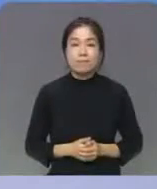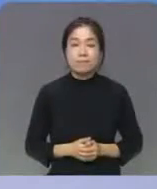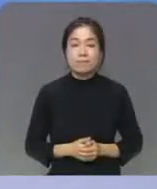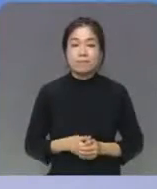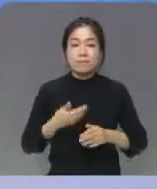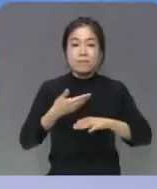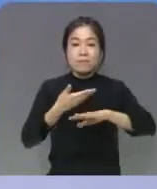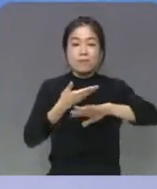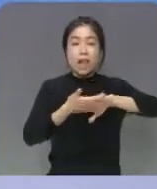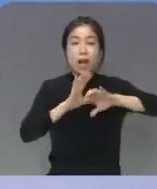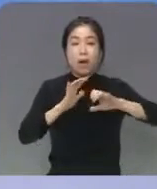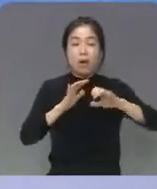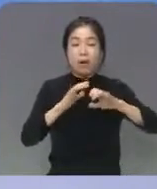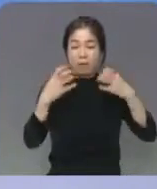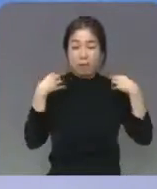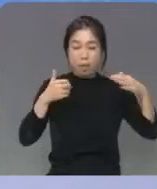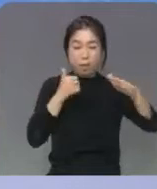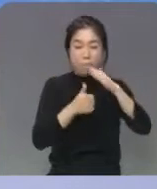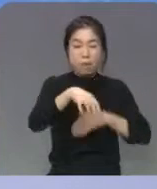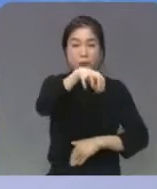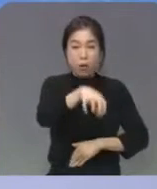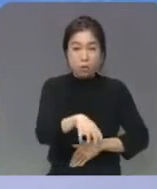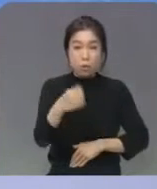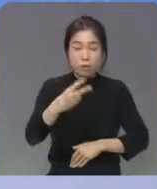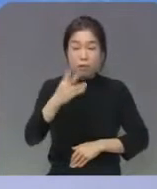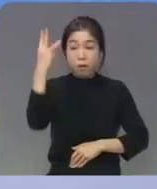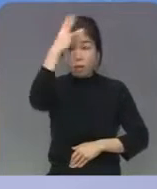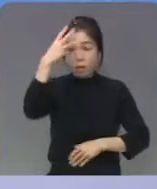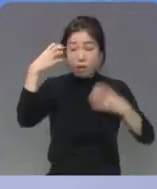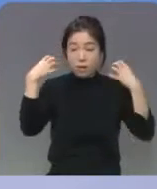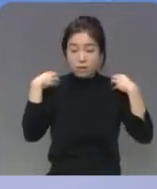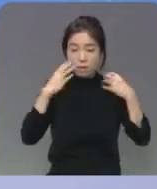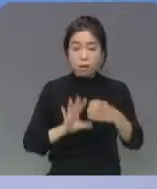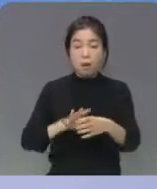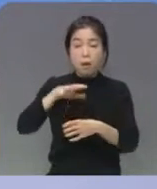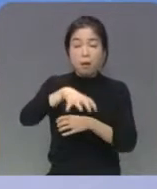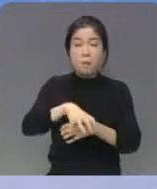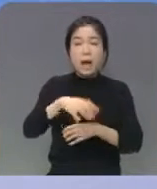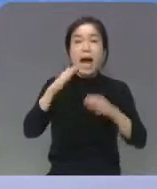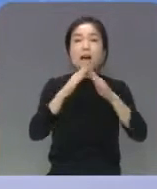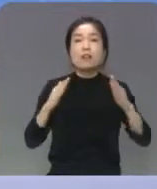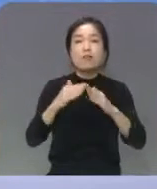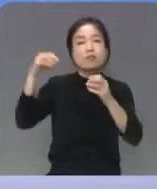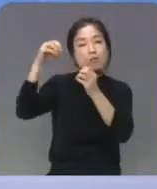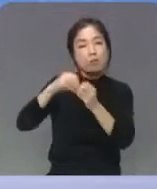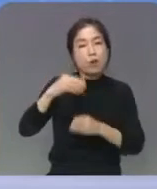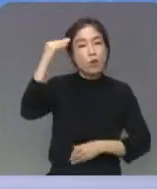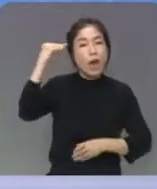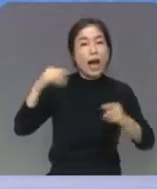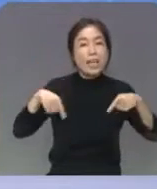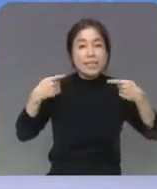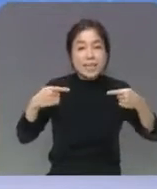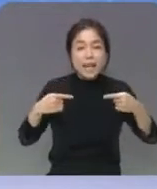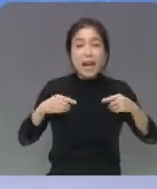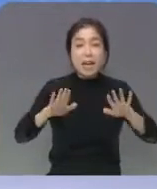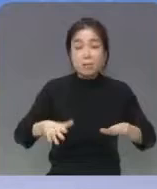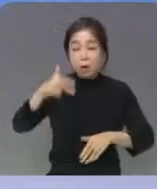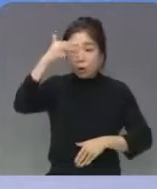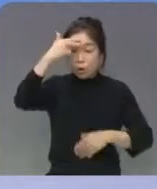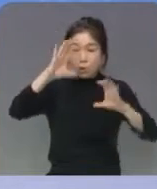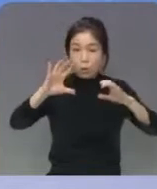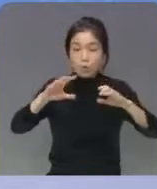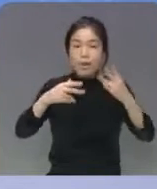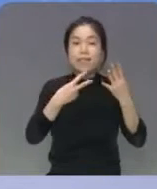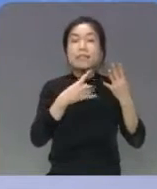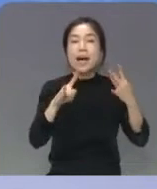재외공관 은 물론 교황청 까지 세계로 뻗어나가고 있는 전주 전통 안지가 이번에는 조선 4대 궁궐과 종묘 등